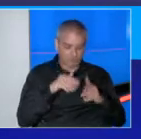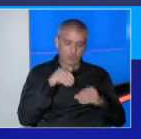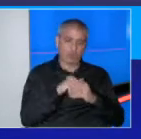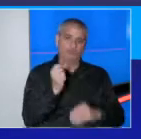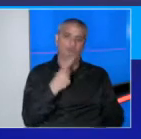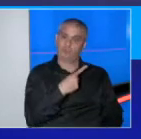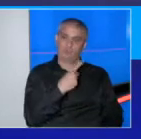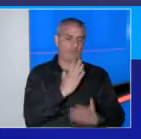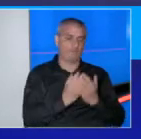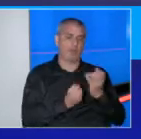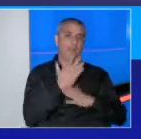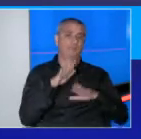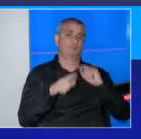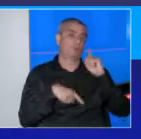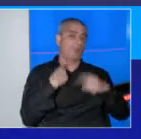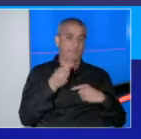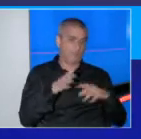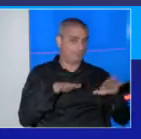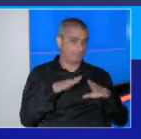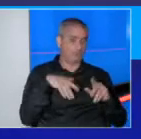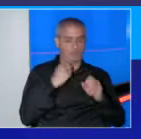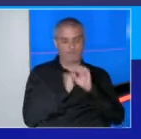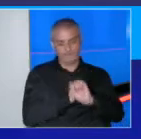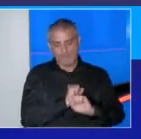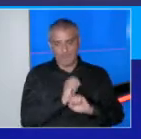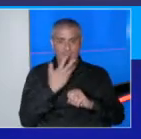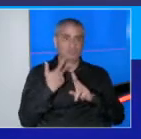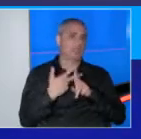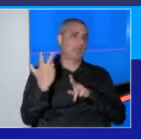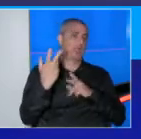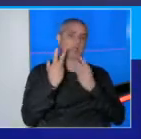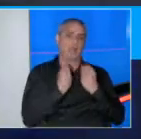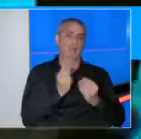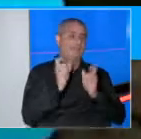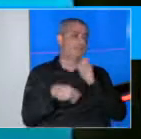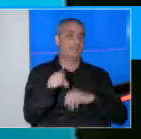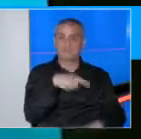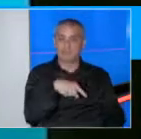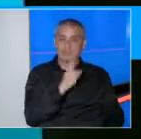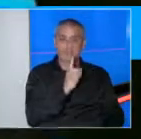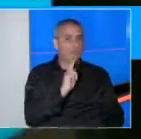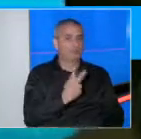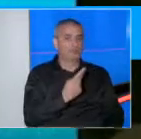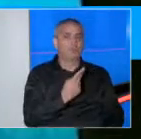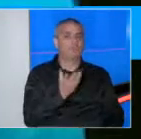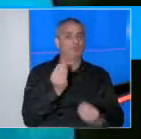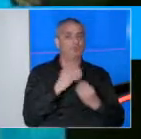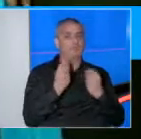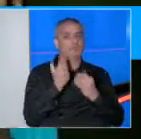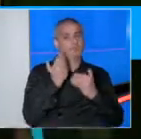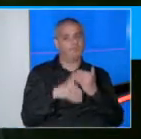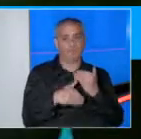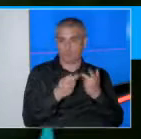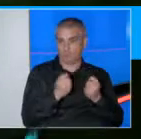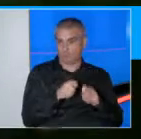שבוע כבר להקים את הממשלה הבאה, ממשלה שתהיה בעד, שתהיה רק ככה לטובת האזרחים. אבל שוב, יש עוד דברים אחרונים שסגורים,